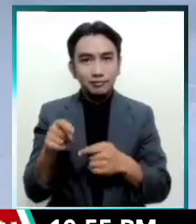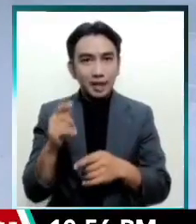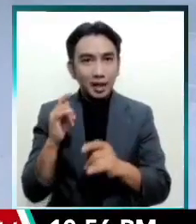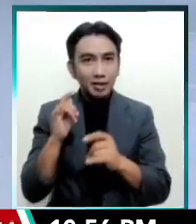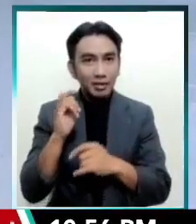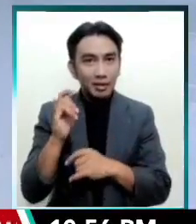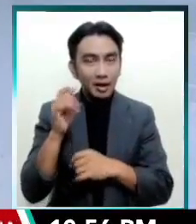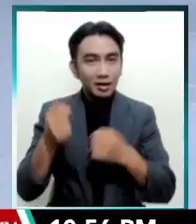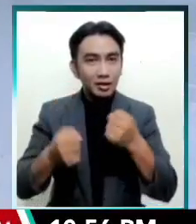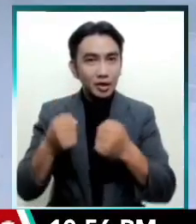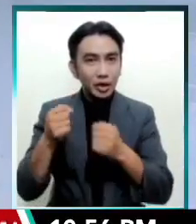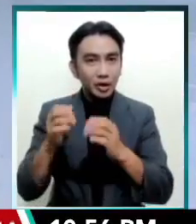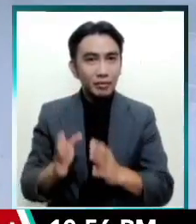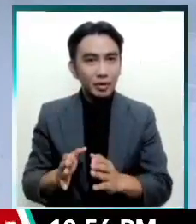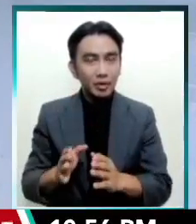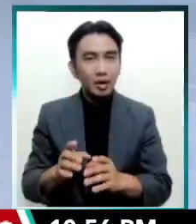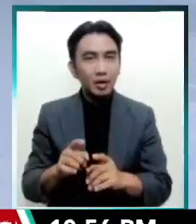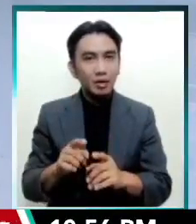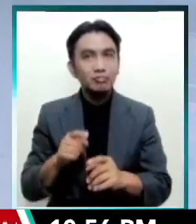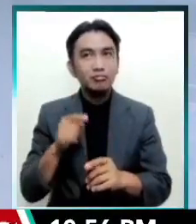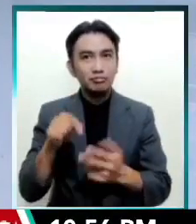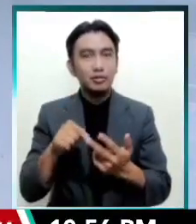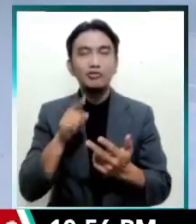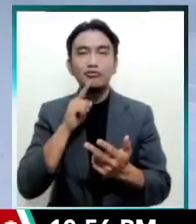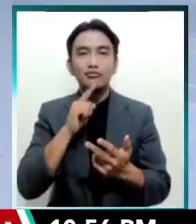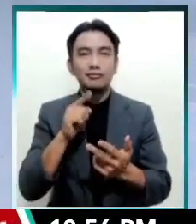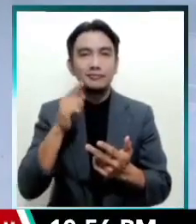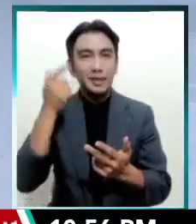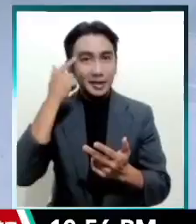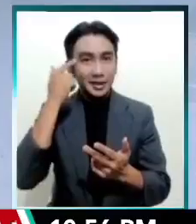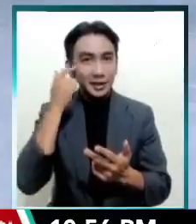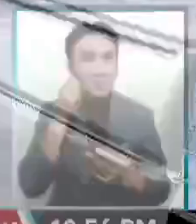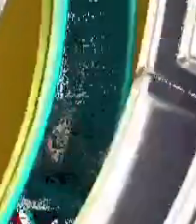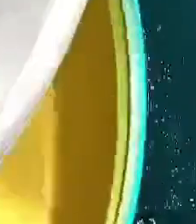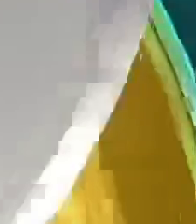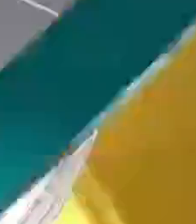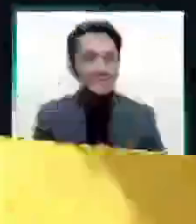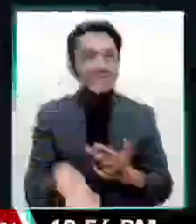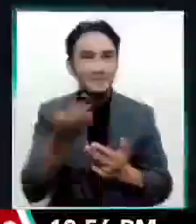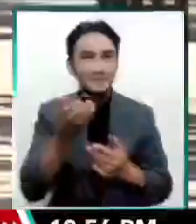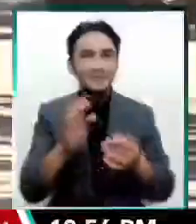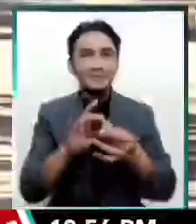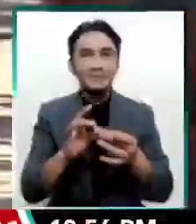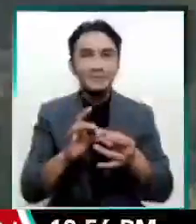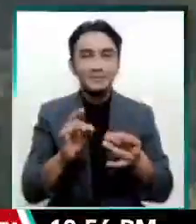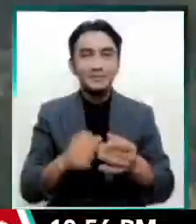rin siyang babae. Gustuan na yan sa report ni Joseph Moro.